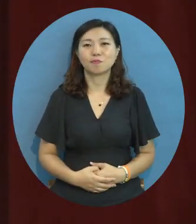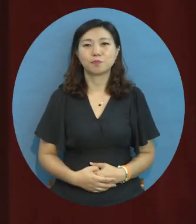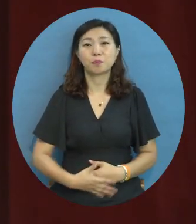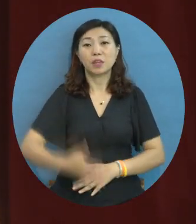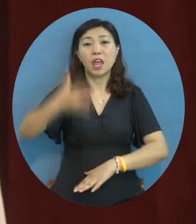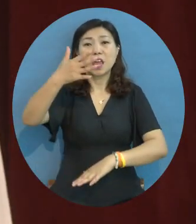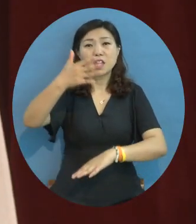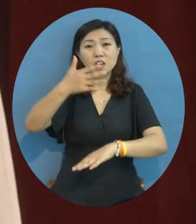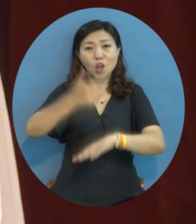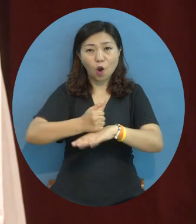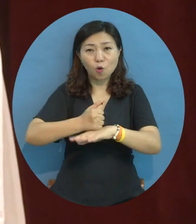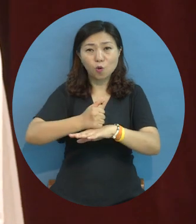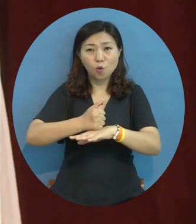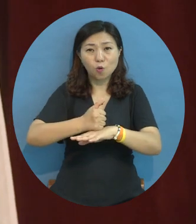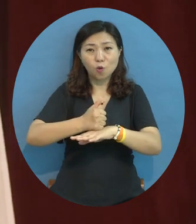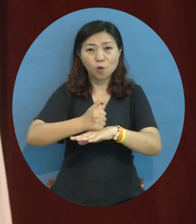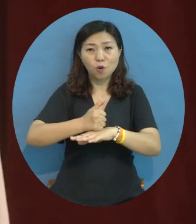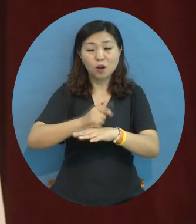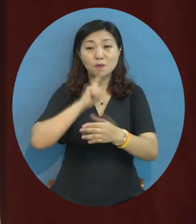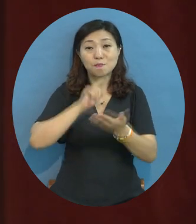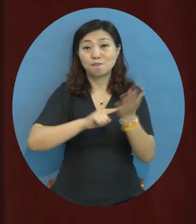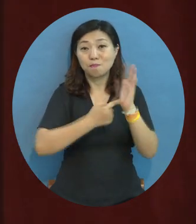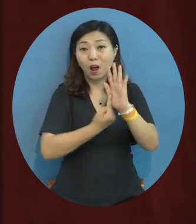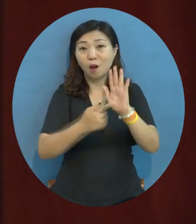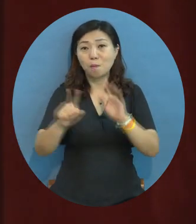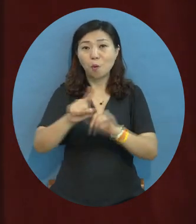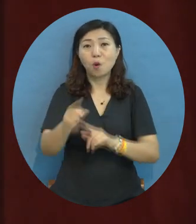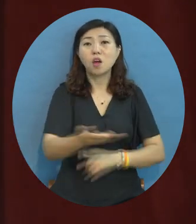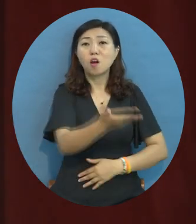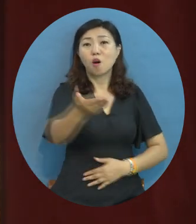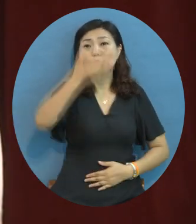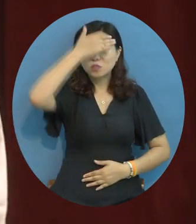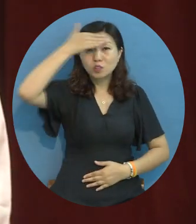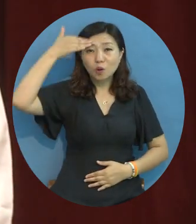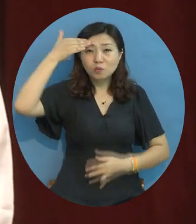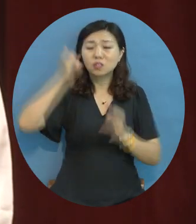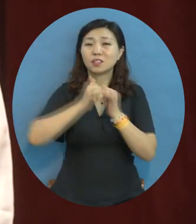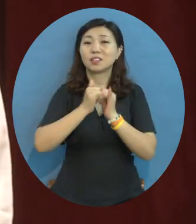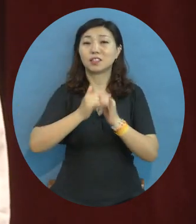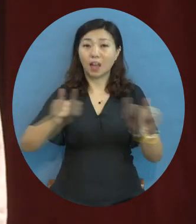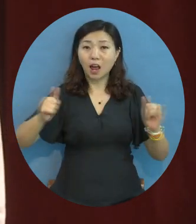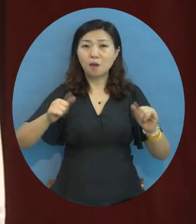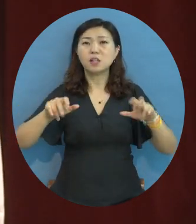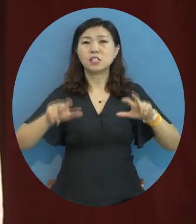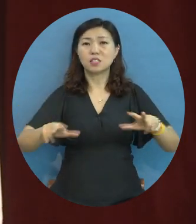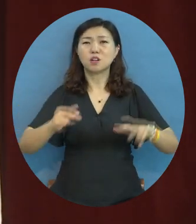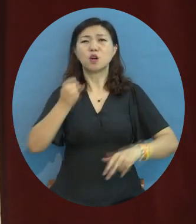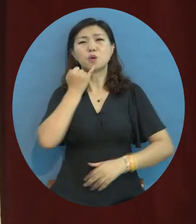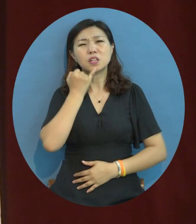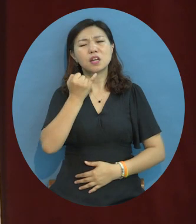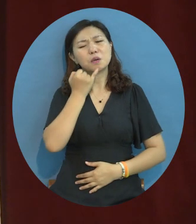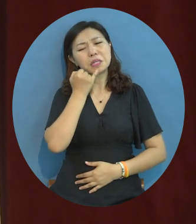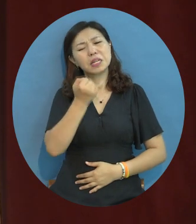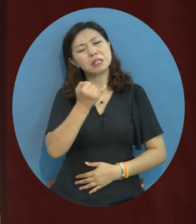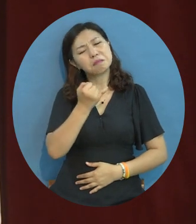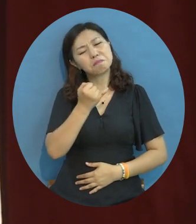자, 결론적으로 청년 여러분께 말씀드리는 거는 청년 여러분들은 지금 괜찮아요? 안